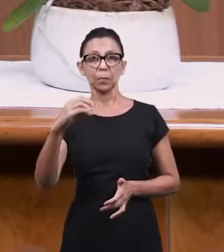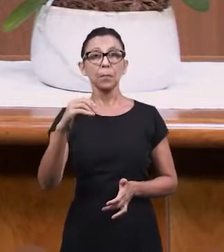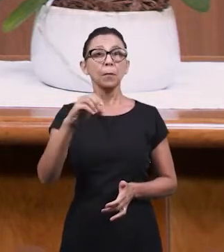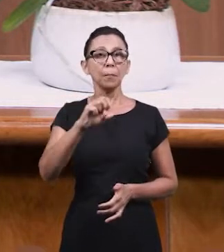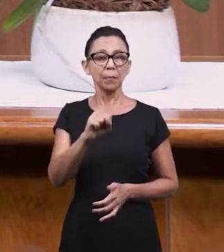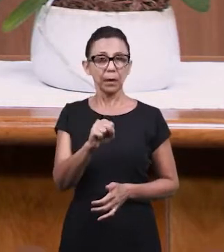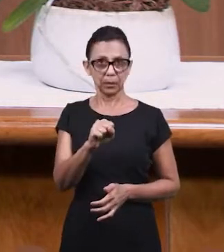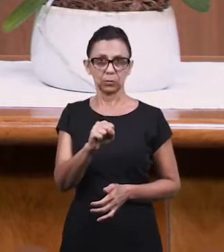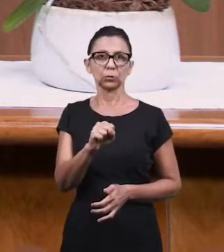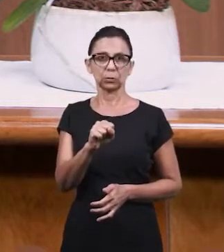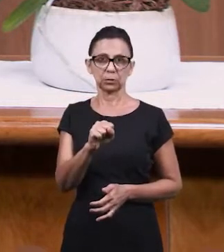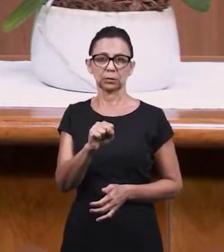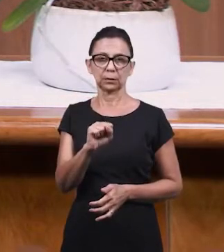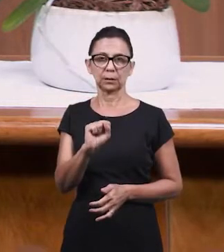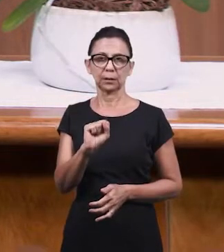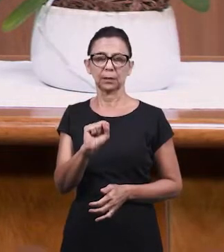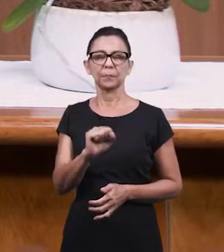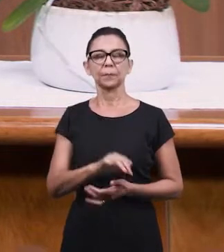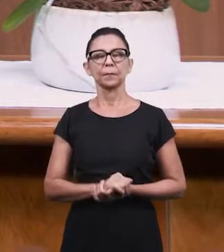Jean-Marc, qui habitait à Rome,